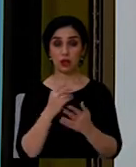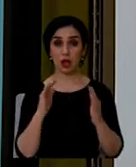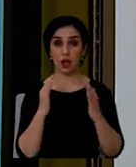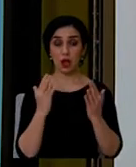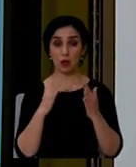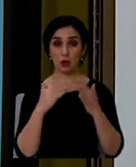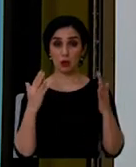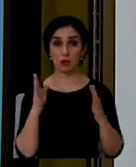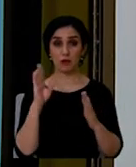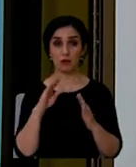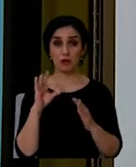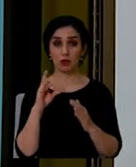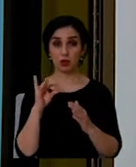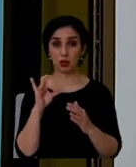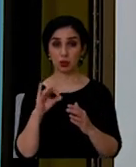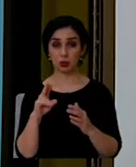объем водорода,